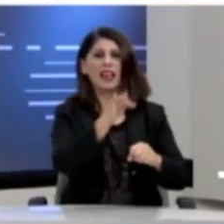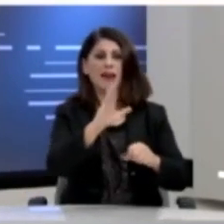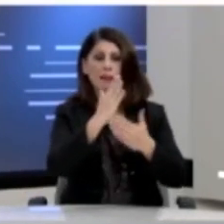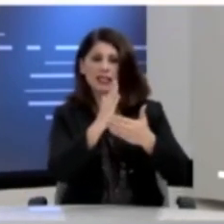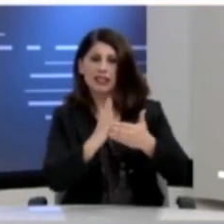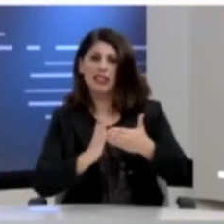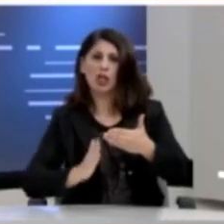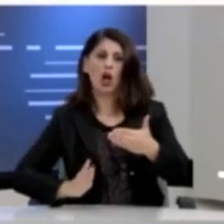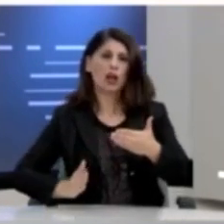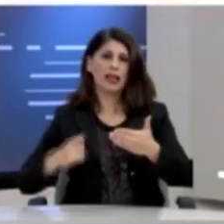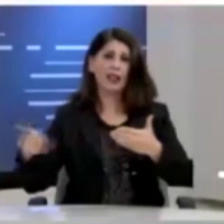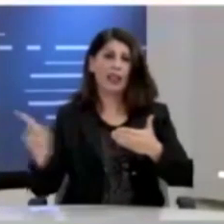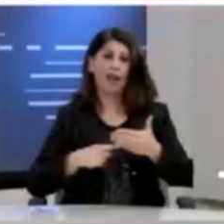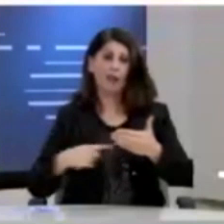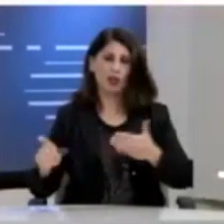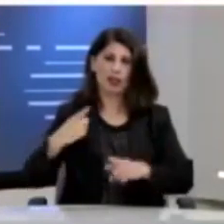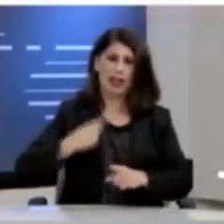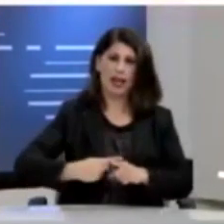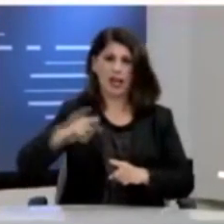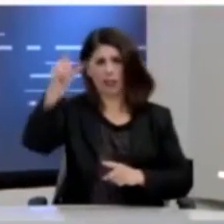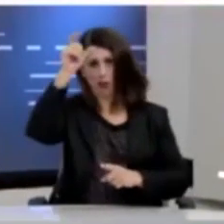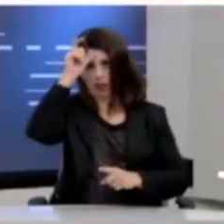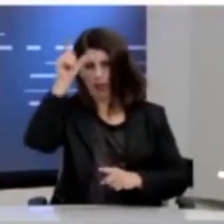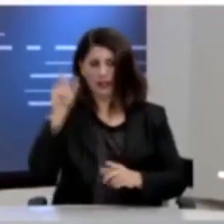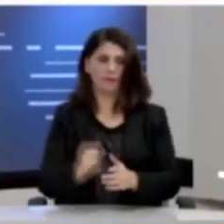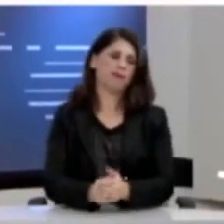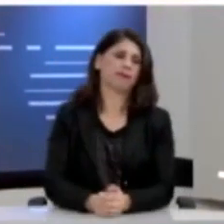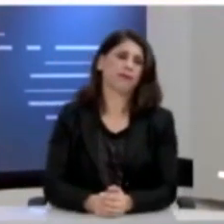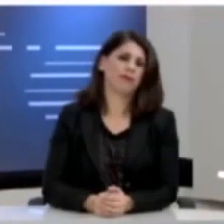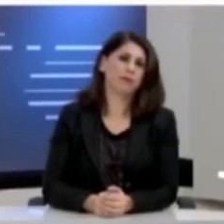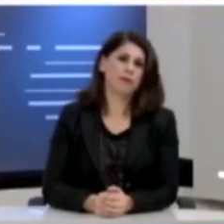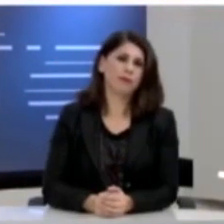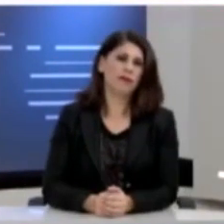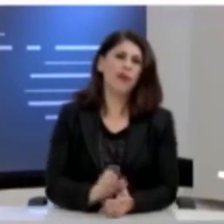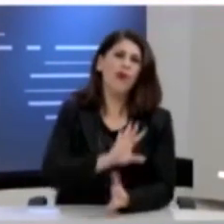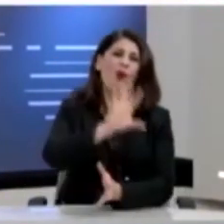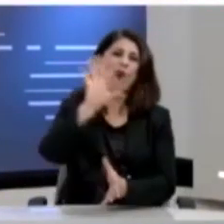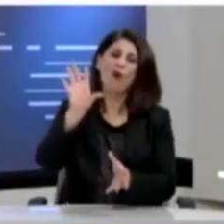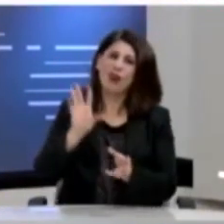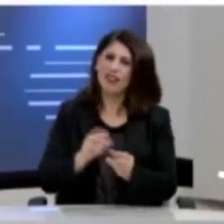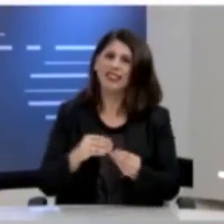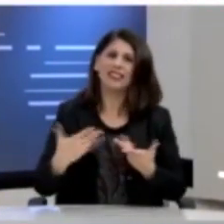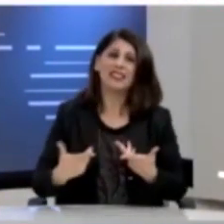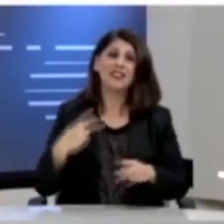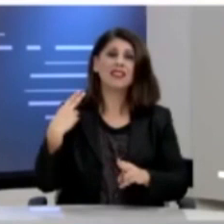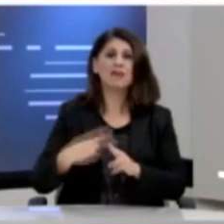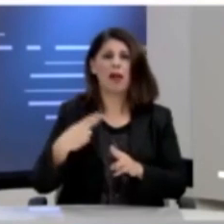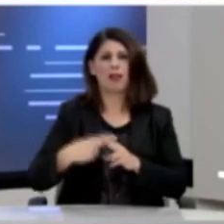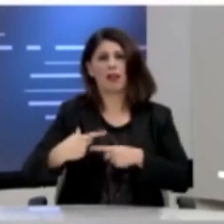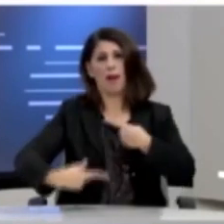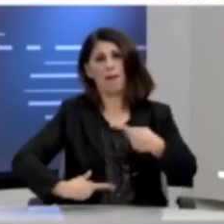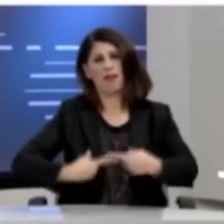συνοριακές διαφορές μεταξύ Ελλάδας και Τουρκίας. Πρόκειται για σημαντική πείρα